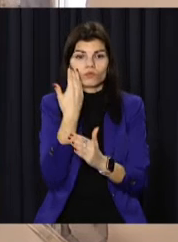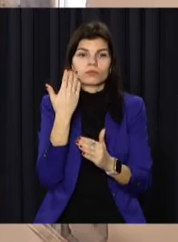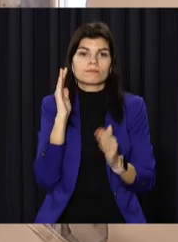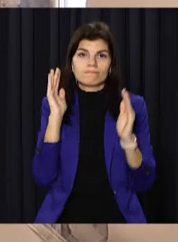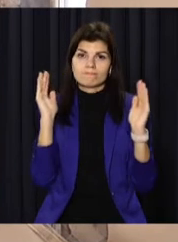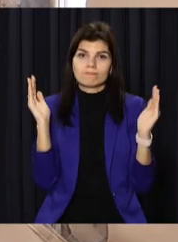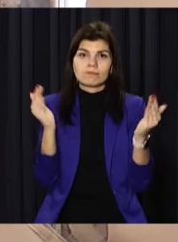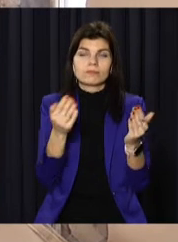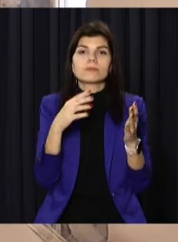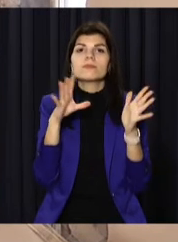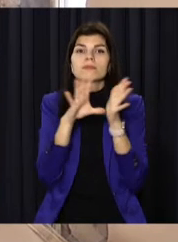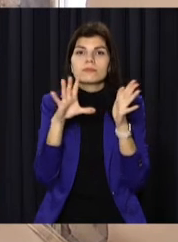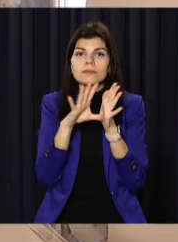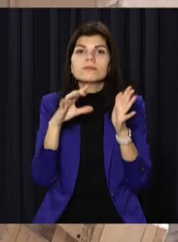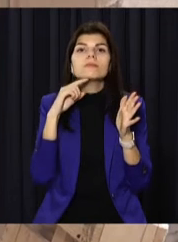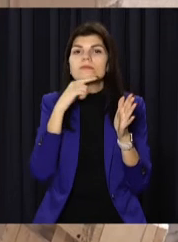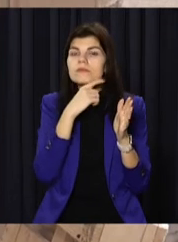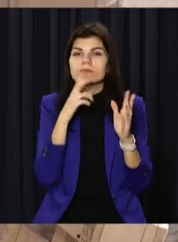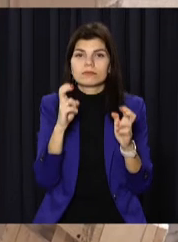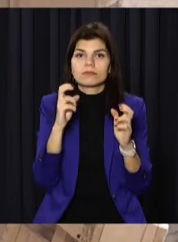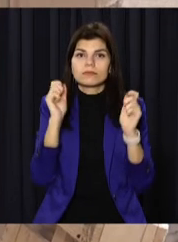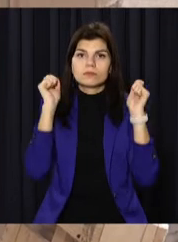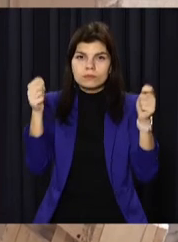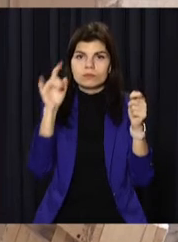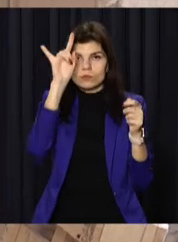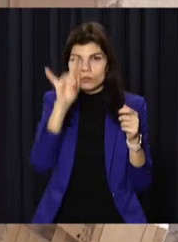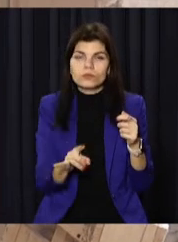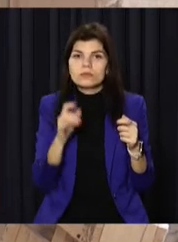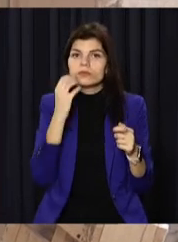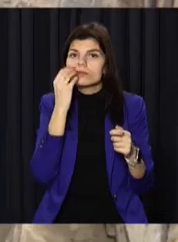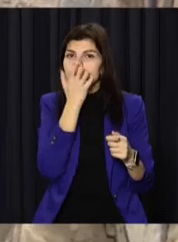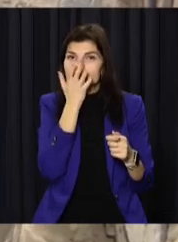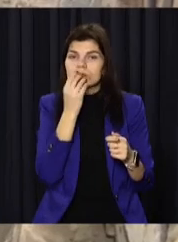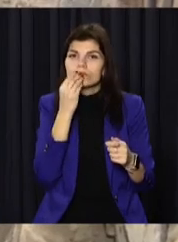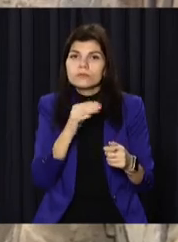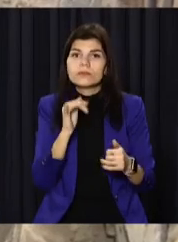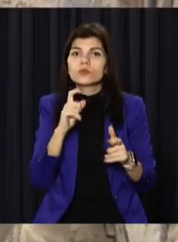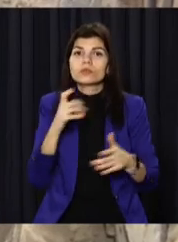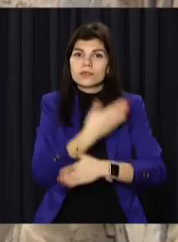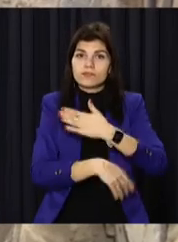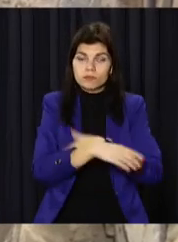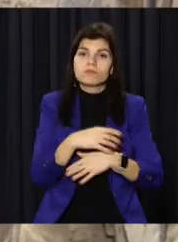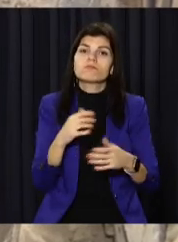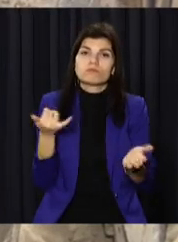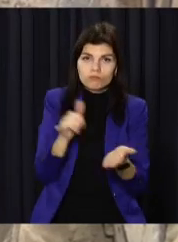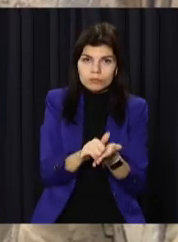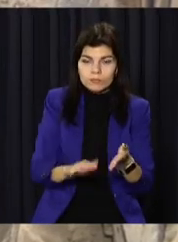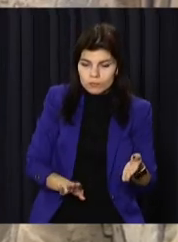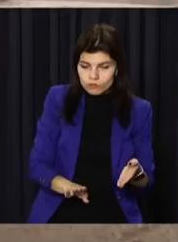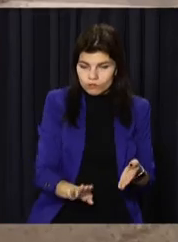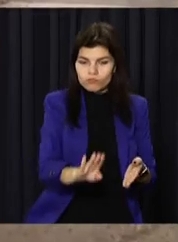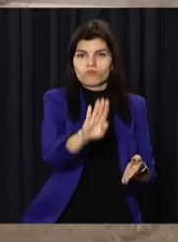та встановили енергозберігаючі вікна. Подбають і про потреби людей з інвалідністю. У школі облаштують пандуси